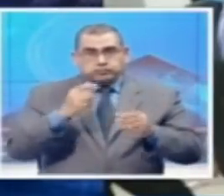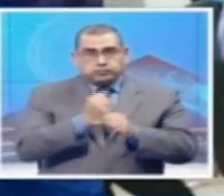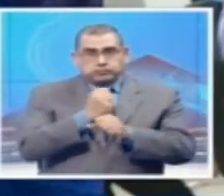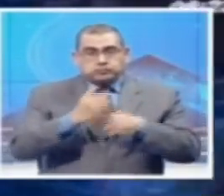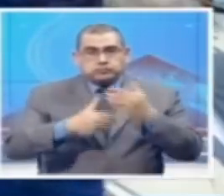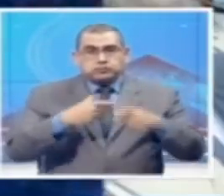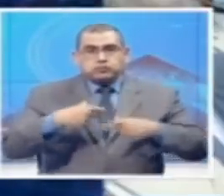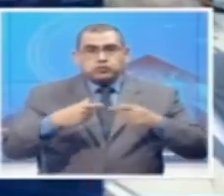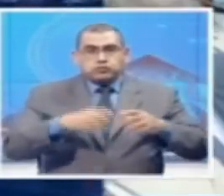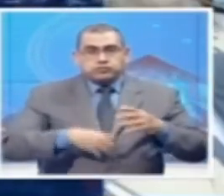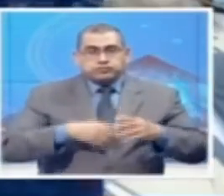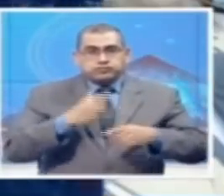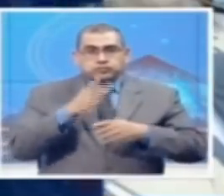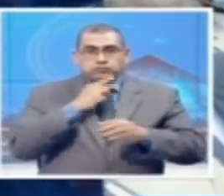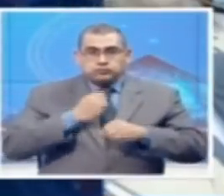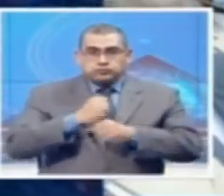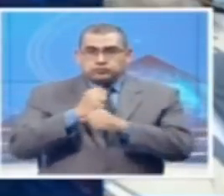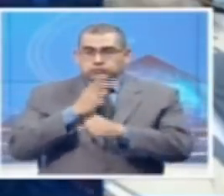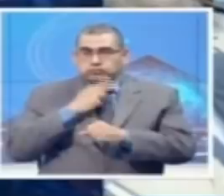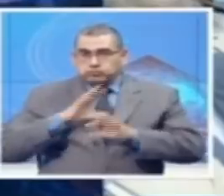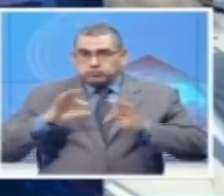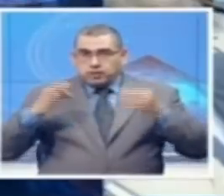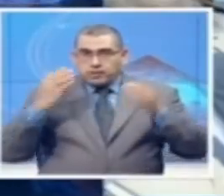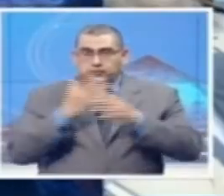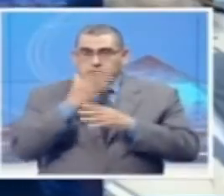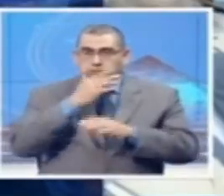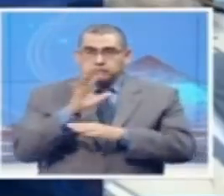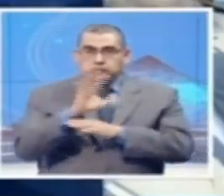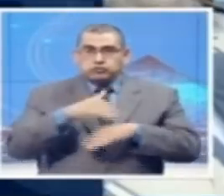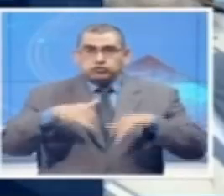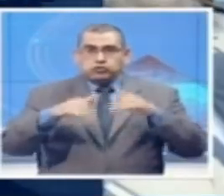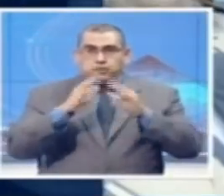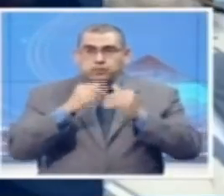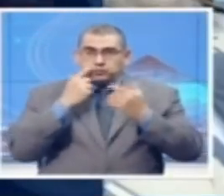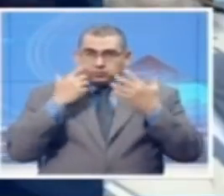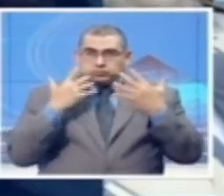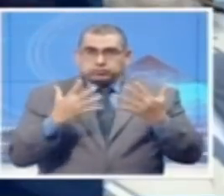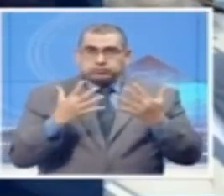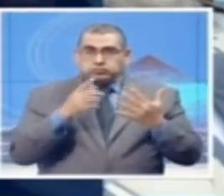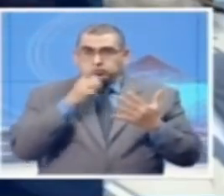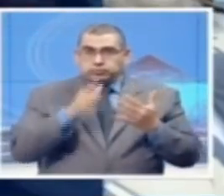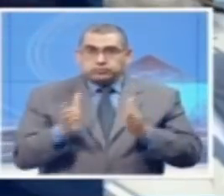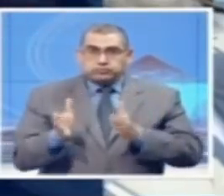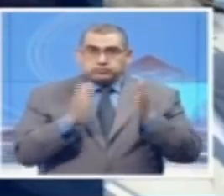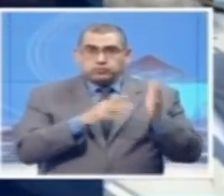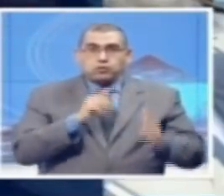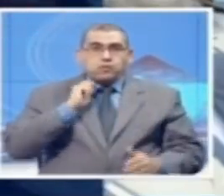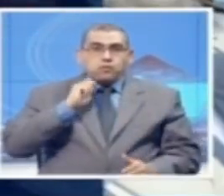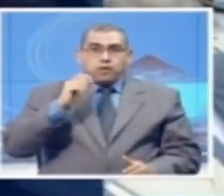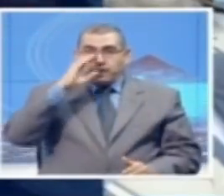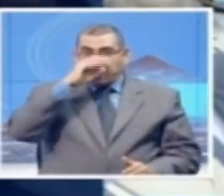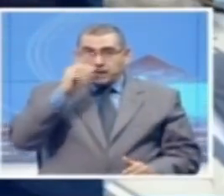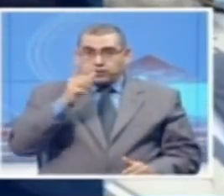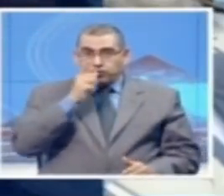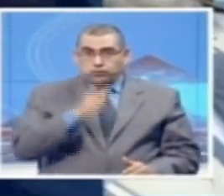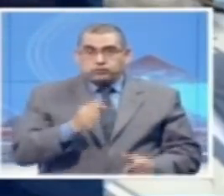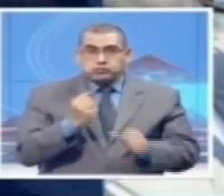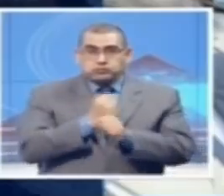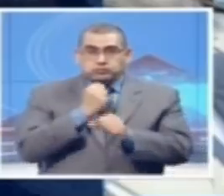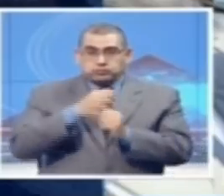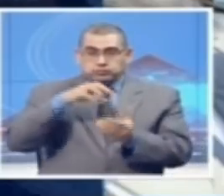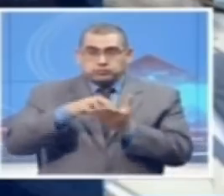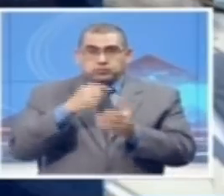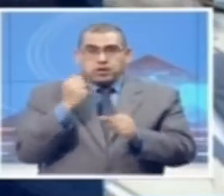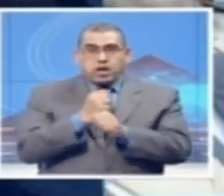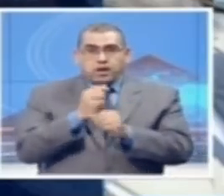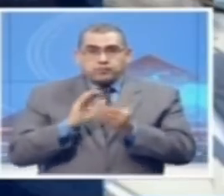تغيير كبير في مستوى النظافة وإعادة الشكل الجمالي للشارع المصري. من جانبه أكد محافظ الجيزة أن المحطة